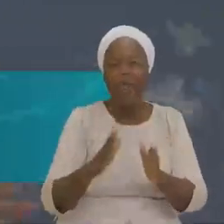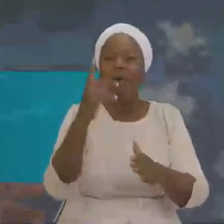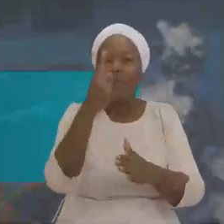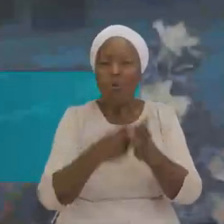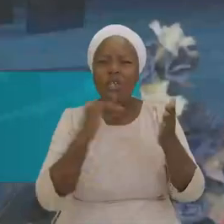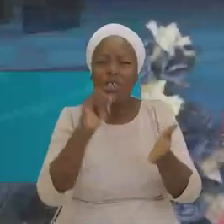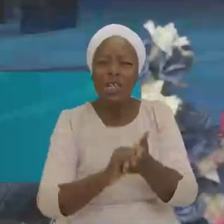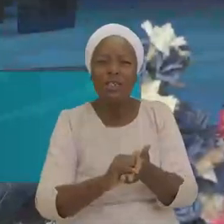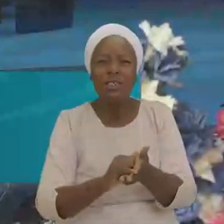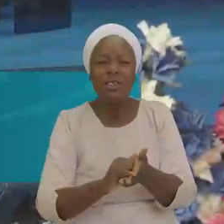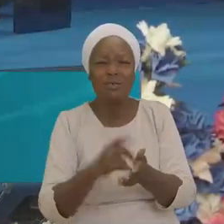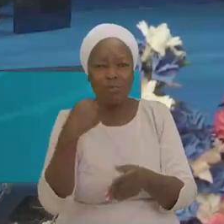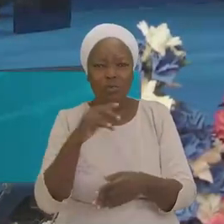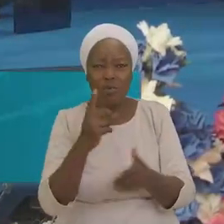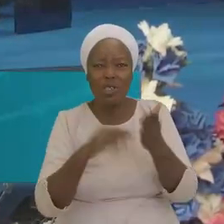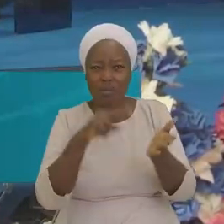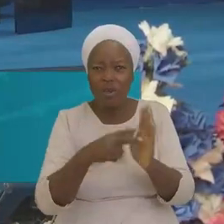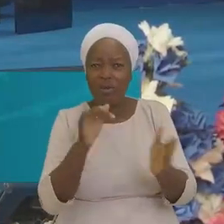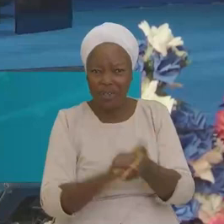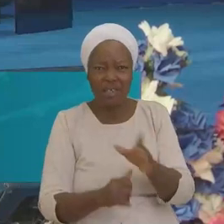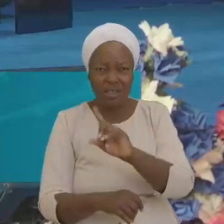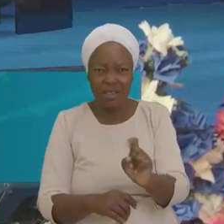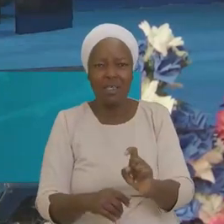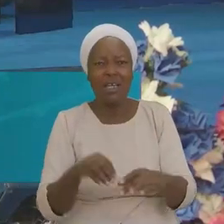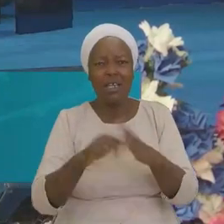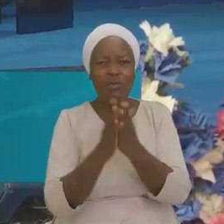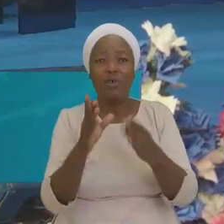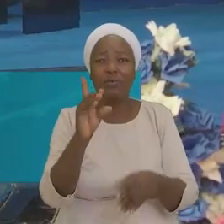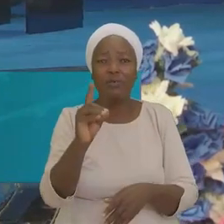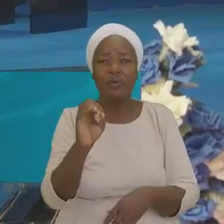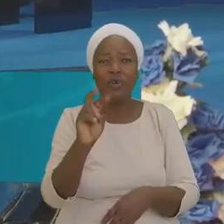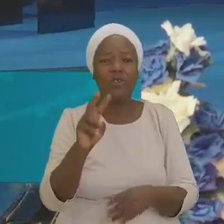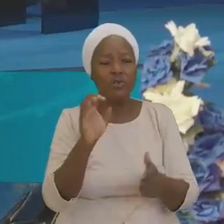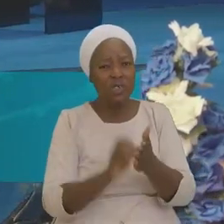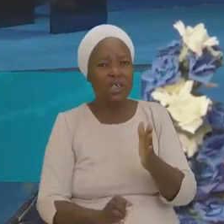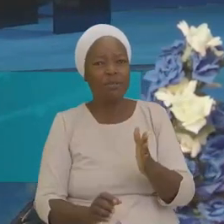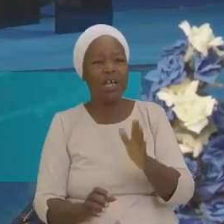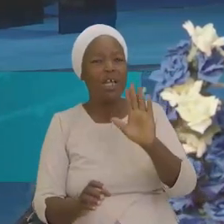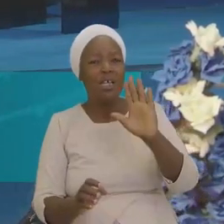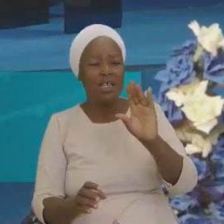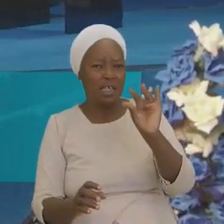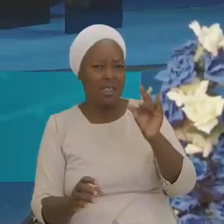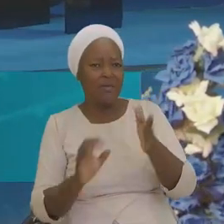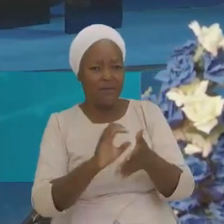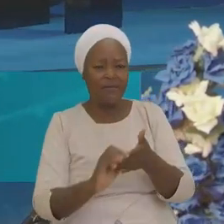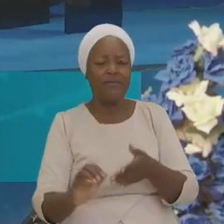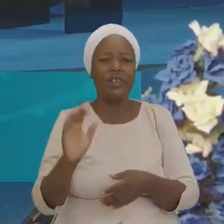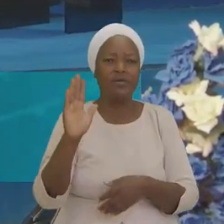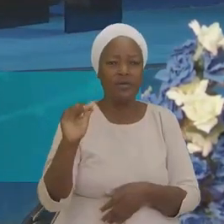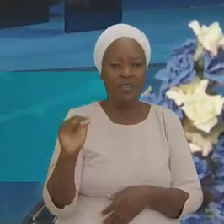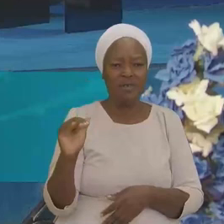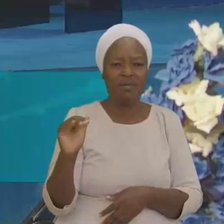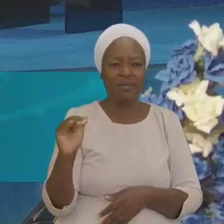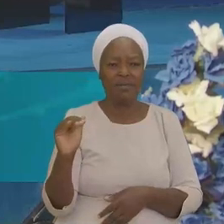Le prophète. Qu'est-ce que cela veut dire? En Deutéronome chapitre 18,